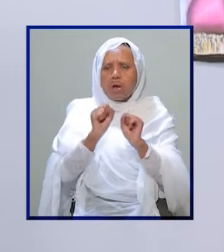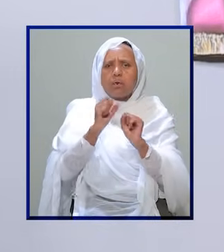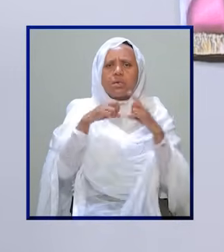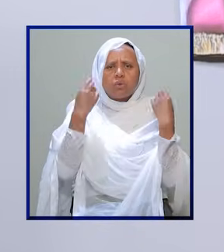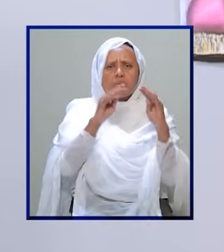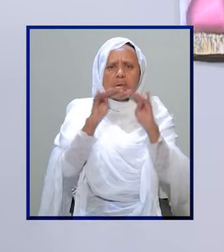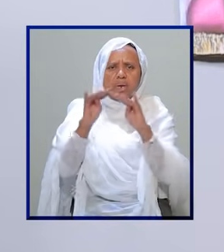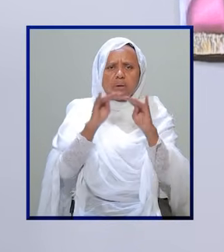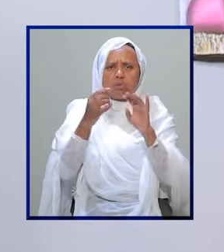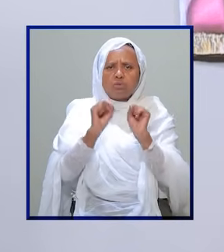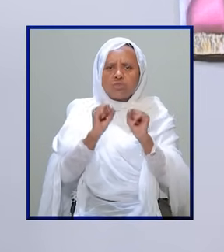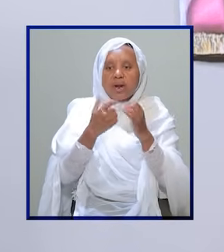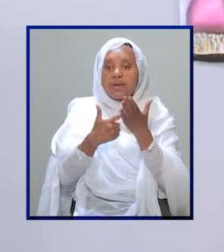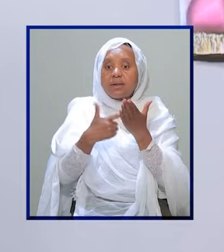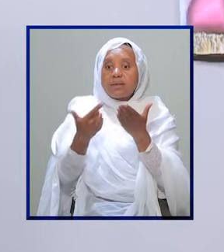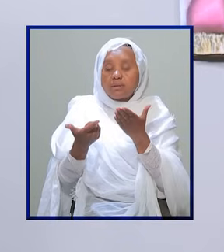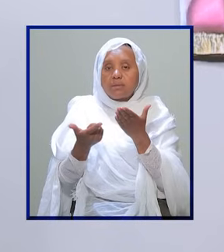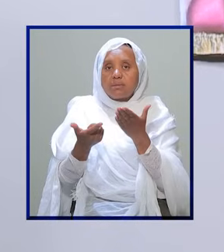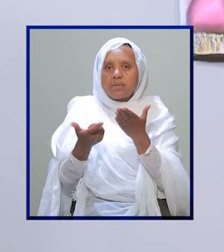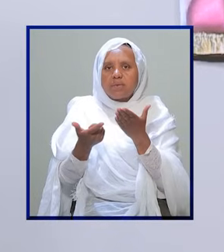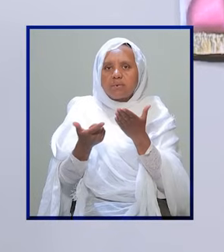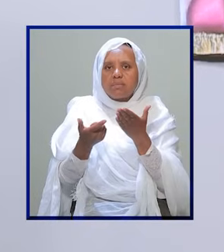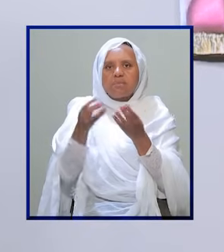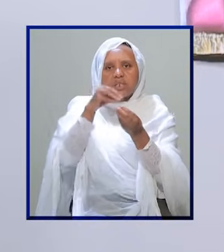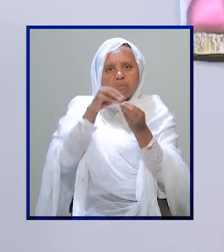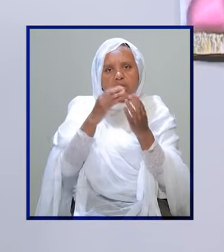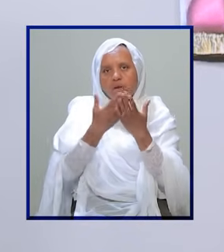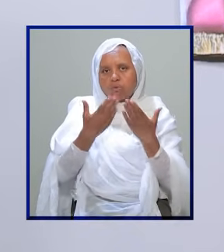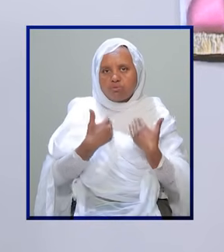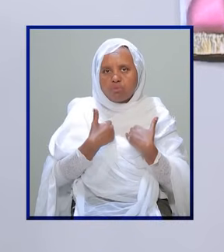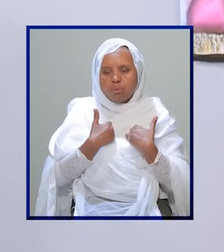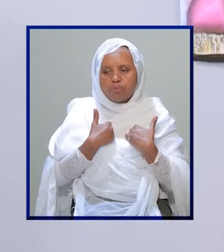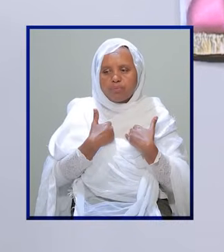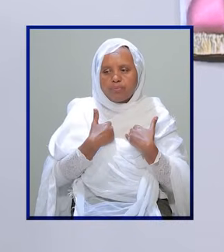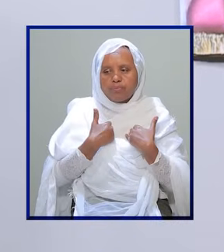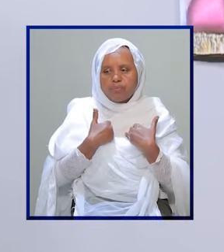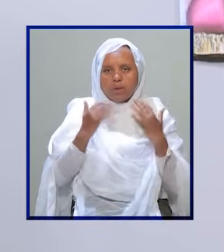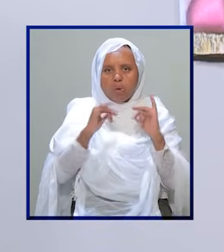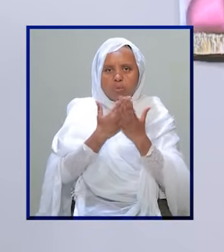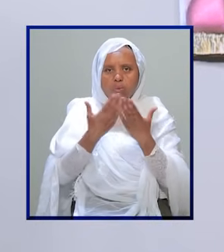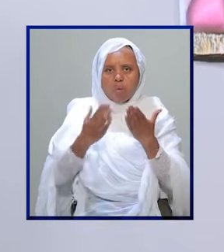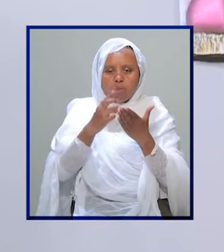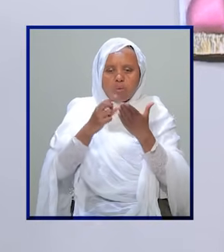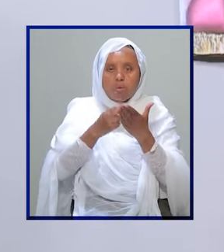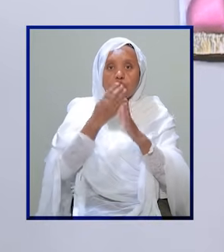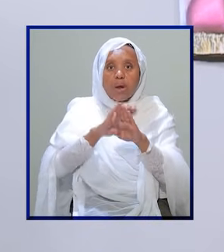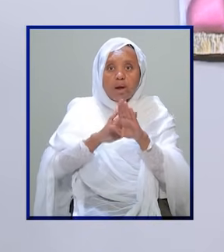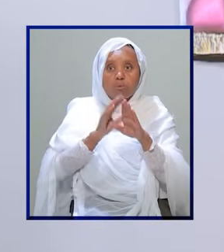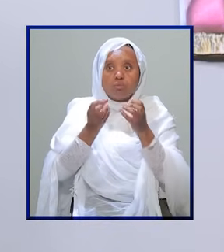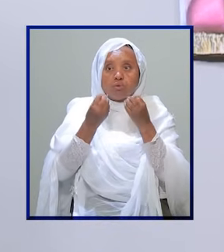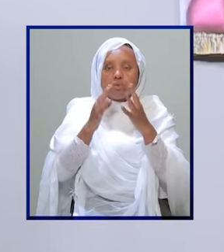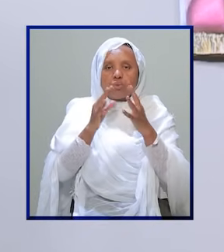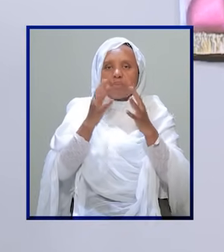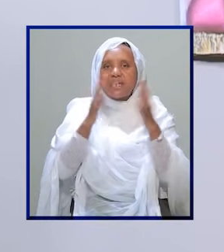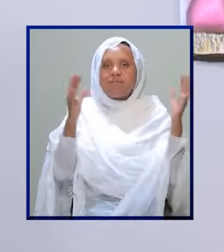ይችላል እንዲህ አይነት ከዚህም ተጨማሪ ነገሮች አሉ ያው ጉዳዩ ቁርባን ላይ ስለሆነ ነው ብዙ በስፋት ወደዛ